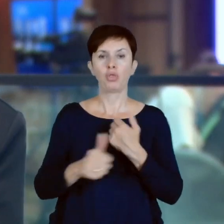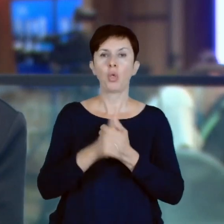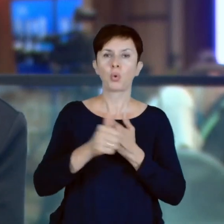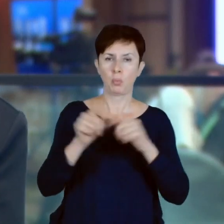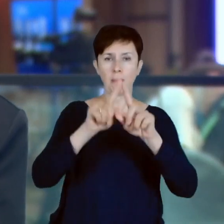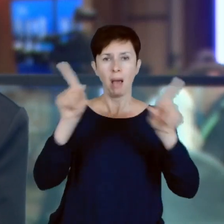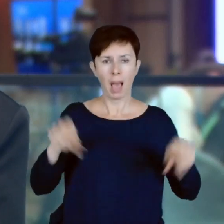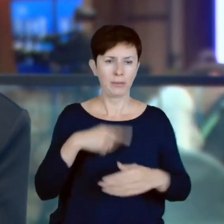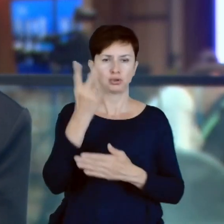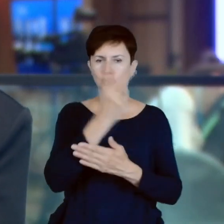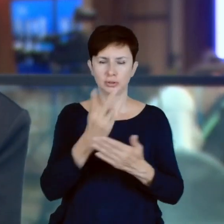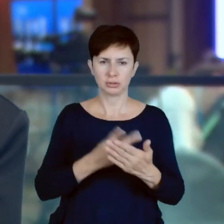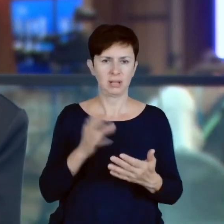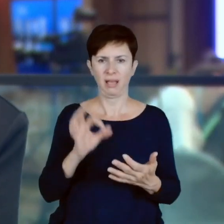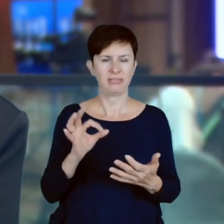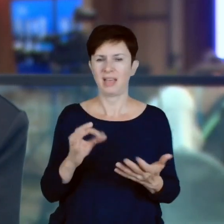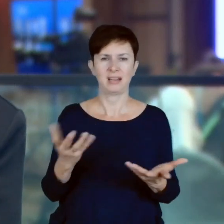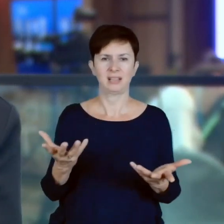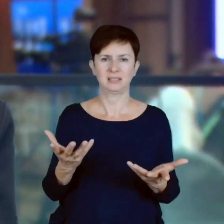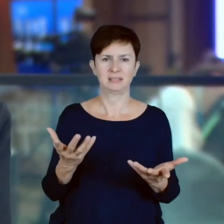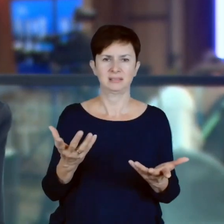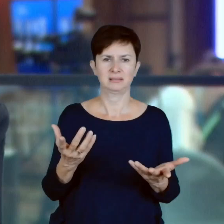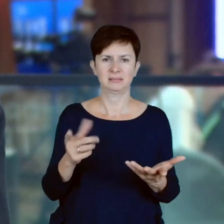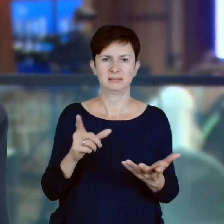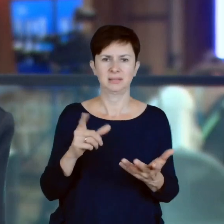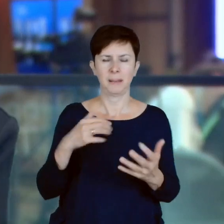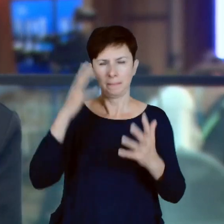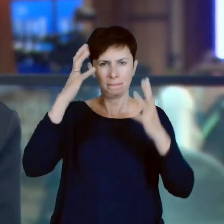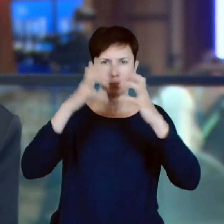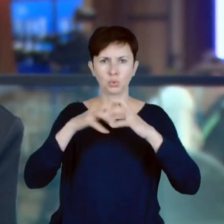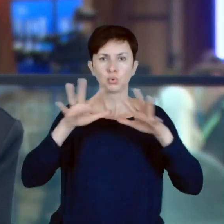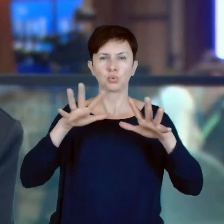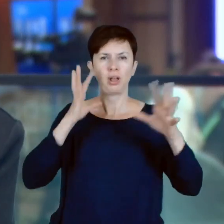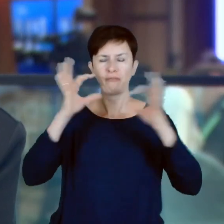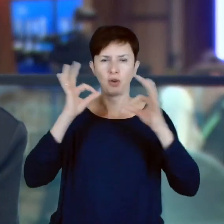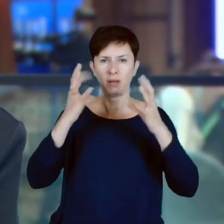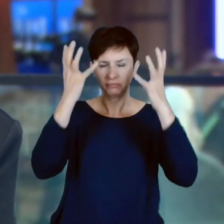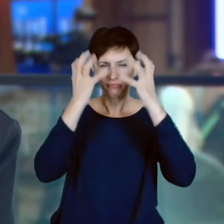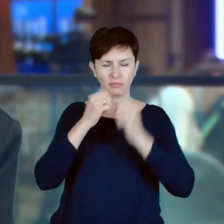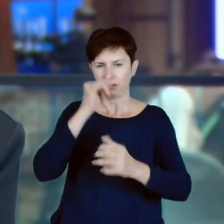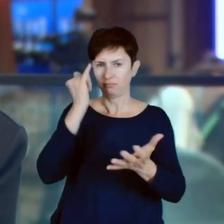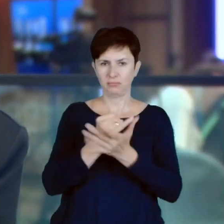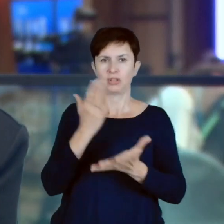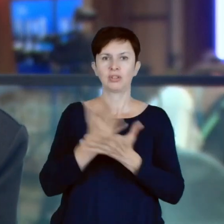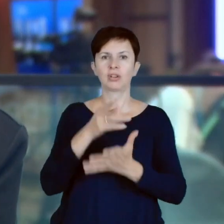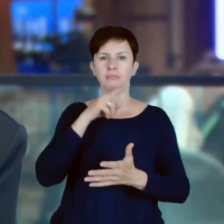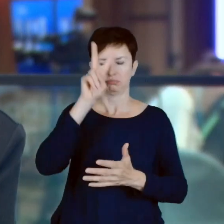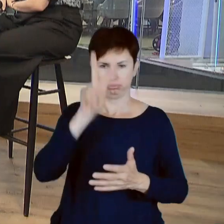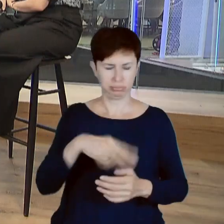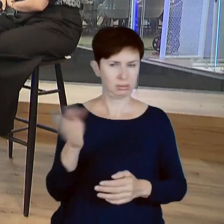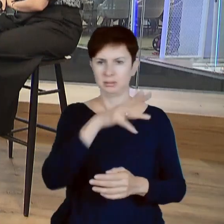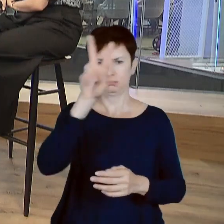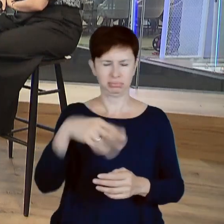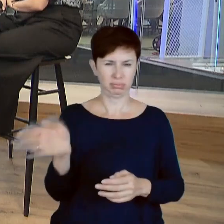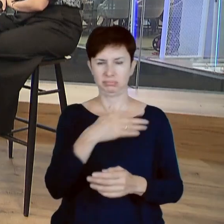robi skimming, prawda, no bo mózg nie jest w stanie przetworzyć tyle informacji, więc to po prostu tylko skanuje to, co ma dostęp. Wiesz, to ma też poziom społeczny,